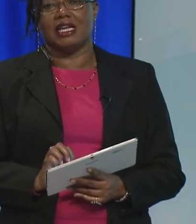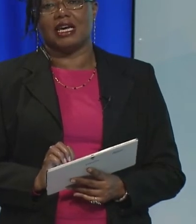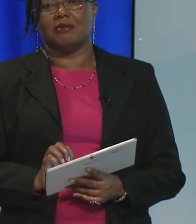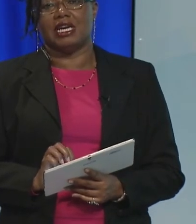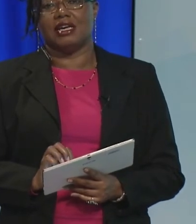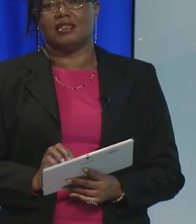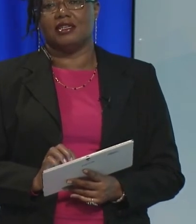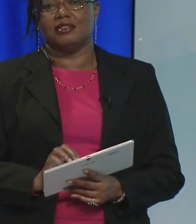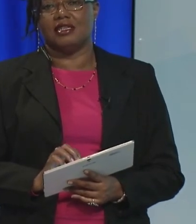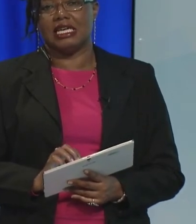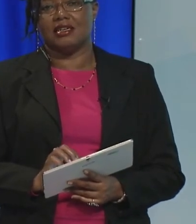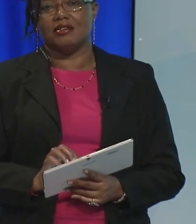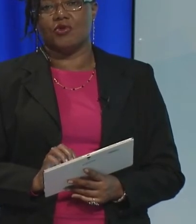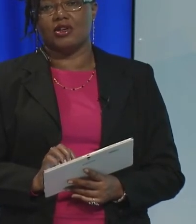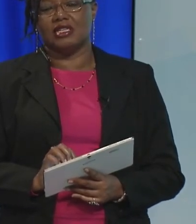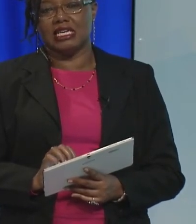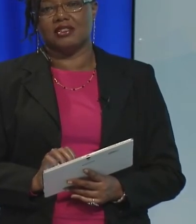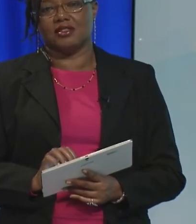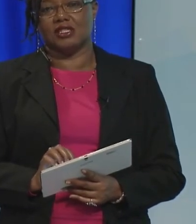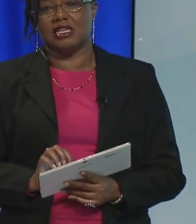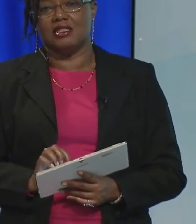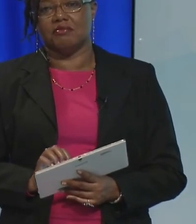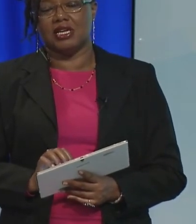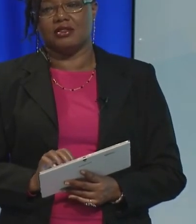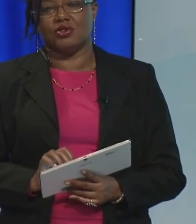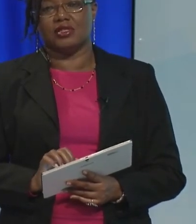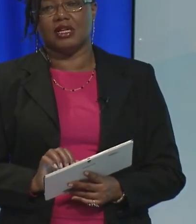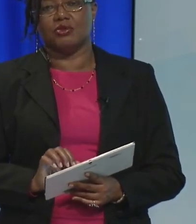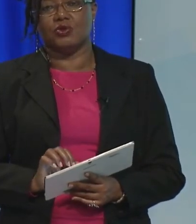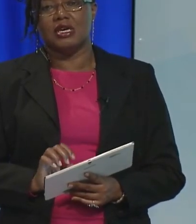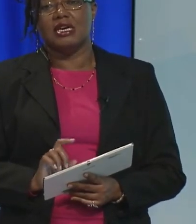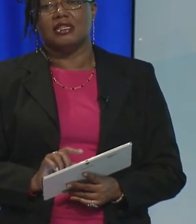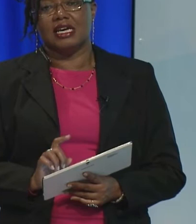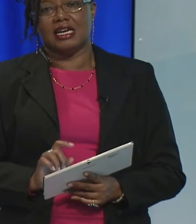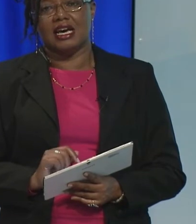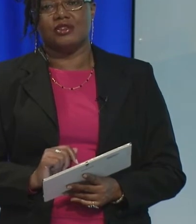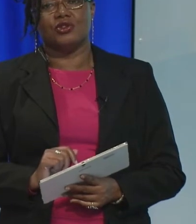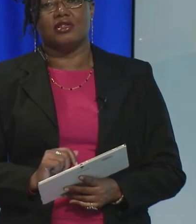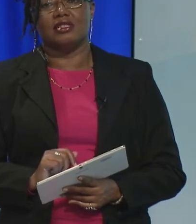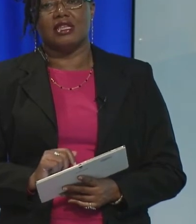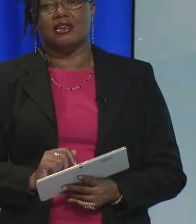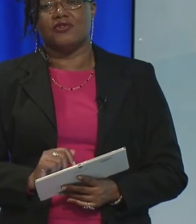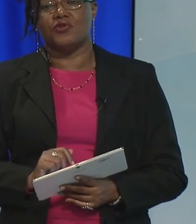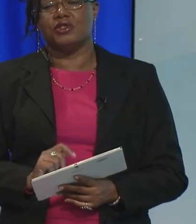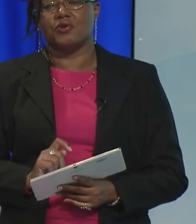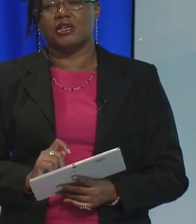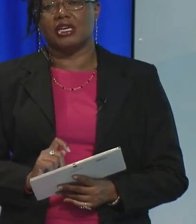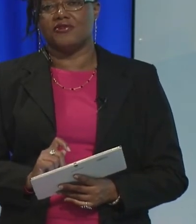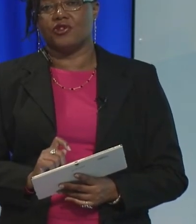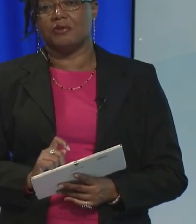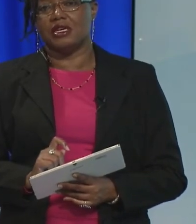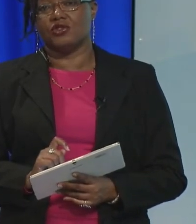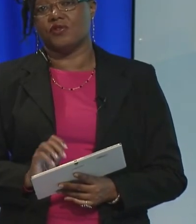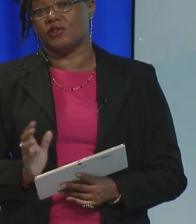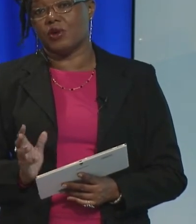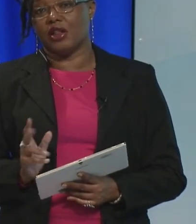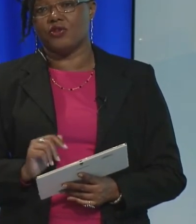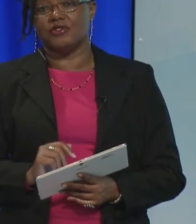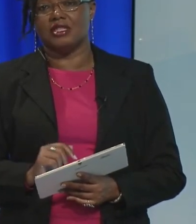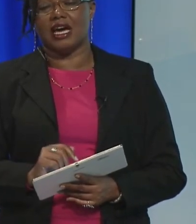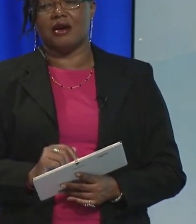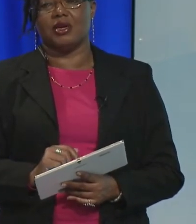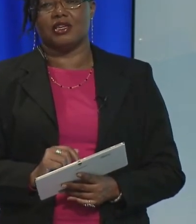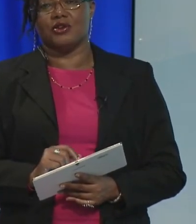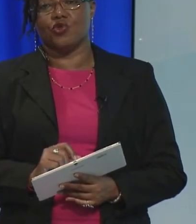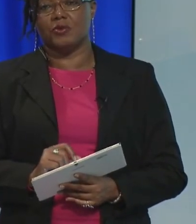vanaf maandag hebben laten registreren, worden eerst gescreend, benadrukt Salmo. Daarna zullen zij telefonisch worden geïnformeerd of ze wel